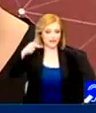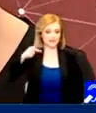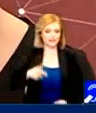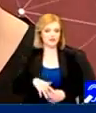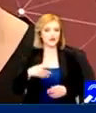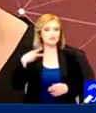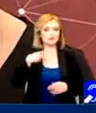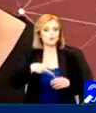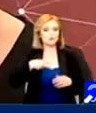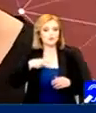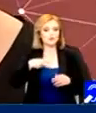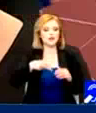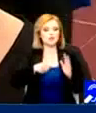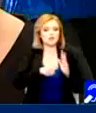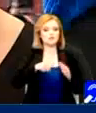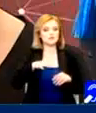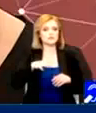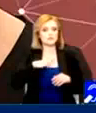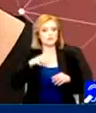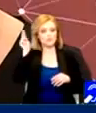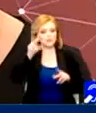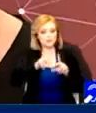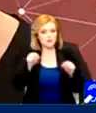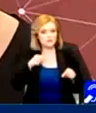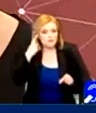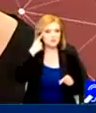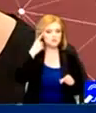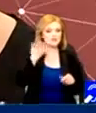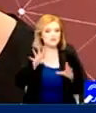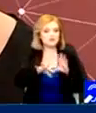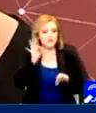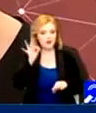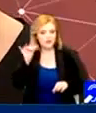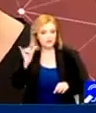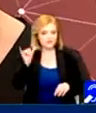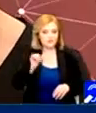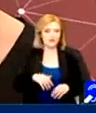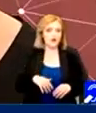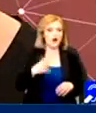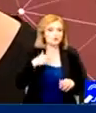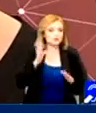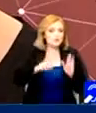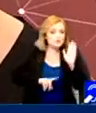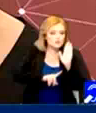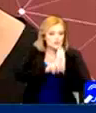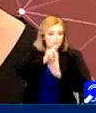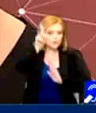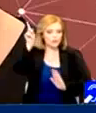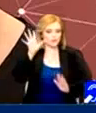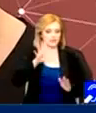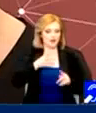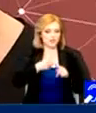școala și mă gândeam să, ce facultate să aleg, asta era un fel de... abia începea hype-ul ăsta pe IT și mi-am dat